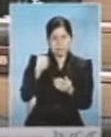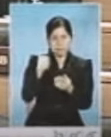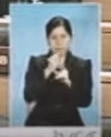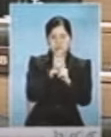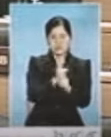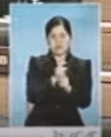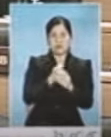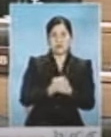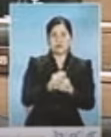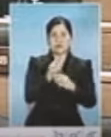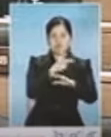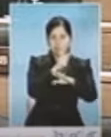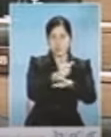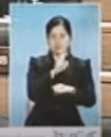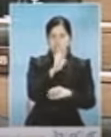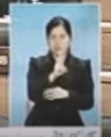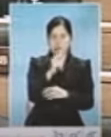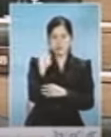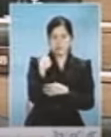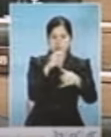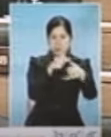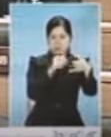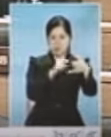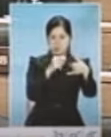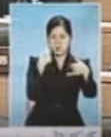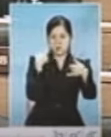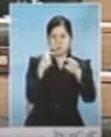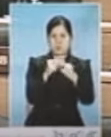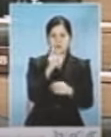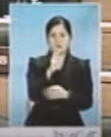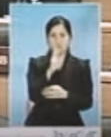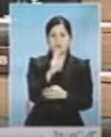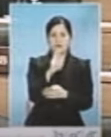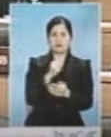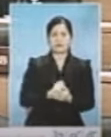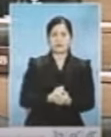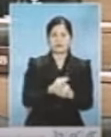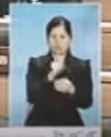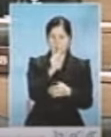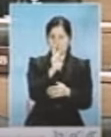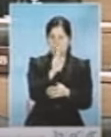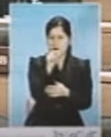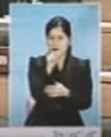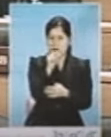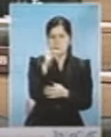ท่านต้องระวังนะครับเข้ามาแล้วนะคนนี้แหละที่ลากเก้าอี้นะท่านต้องระวังนะฮะท่านต้องระวังนะครับ